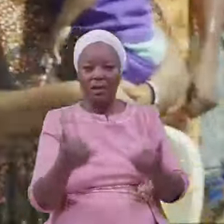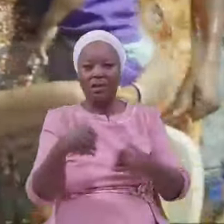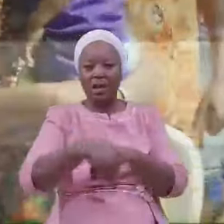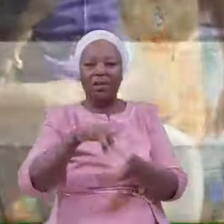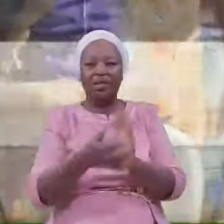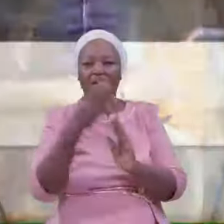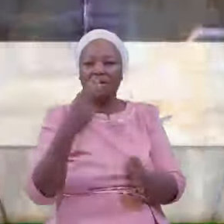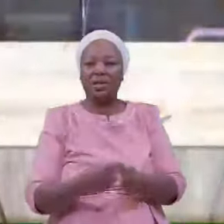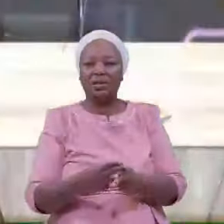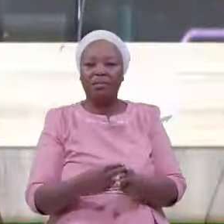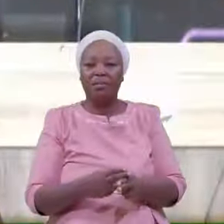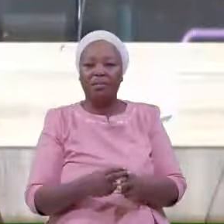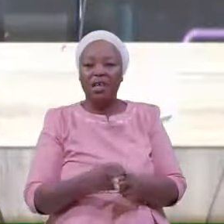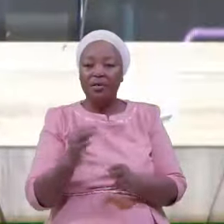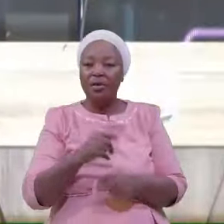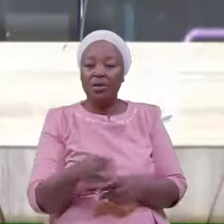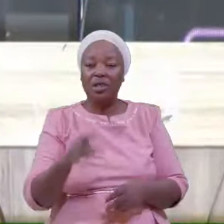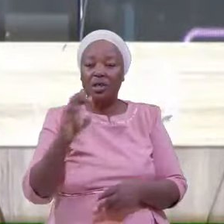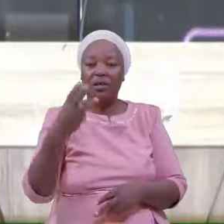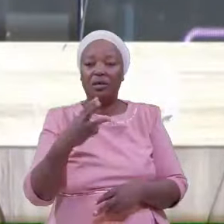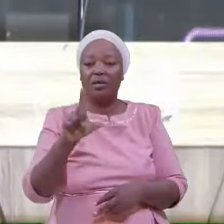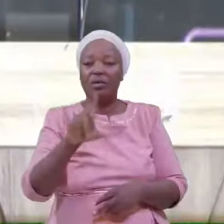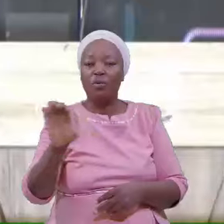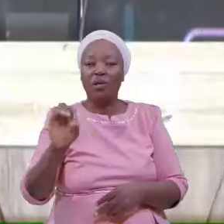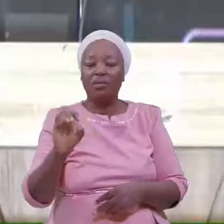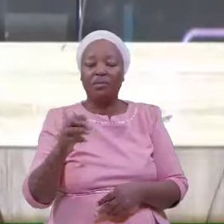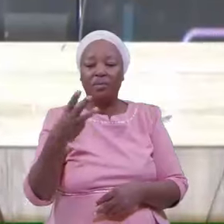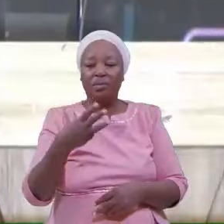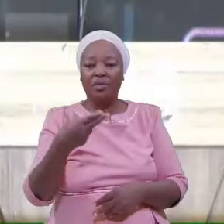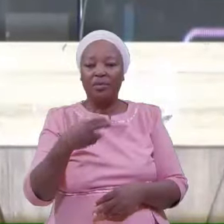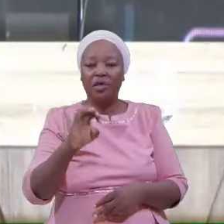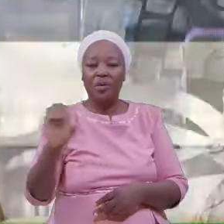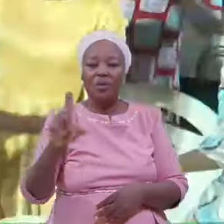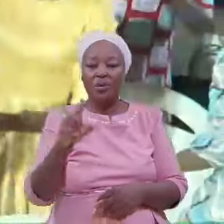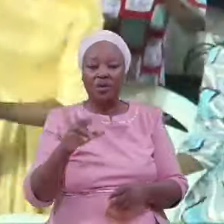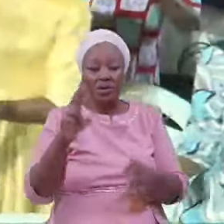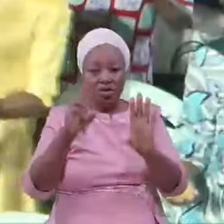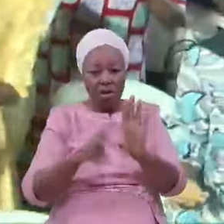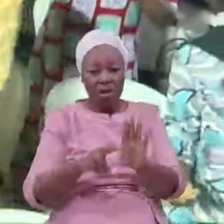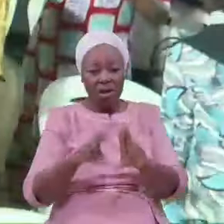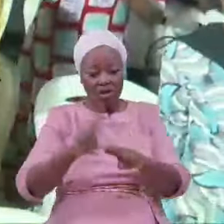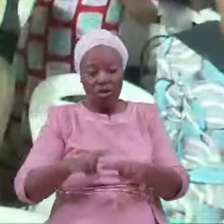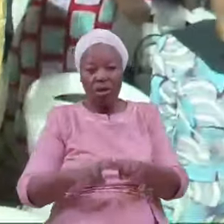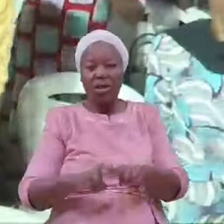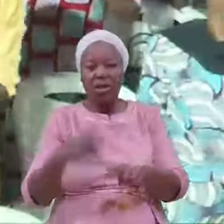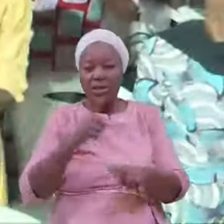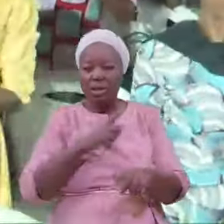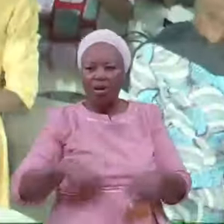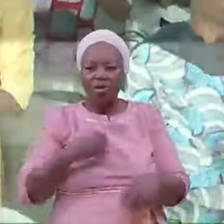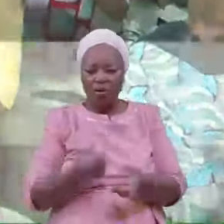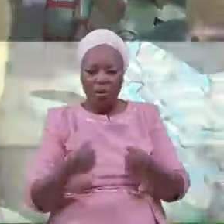the wheelchair, His power will come upon you, lift you up. You stand up. Ang nasa